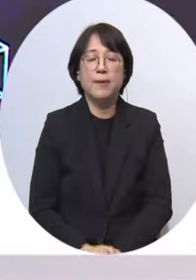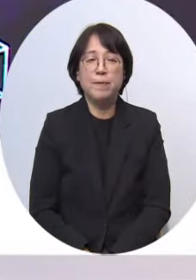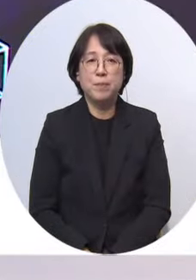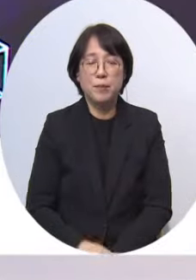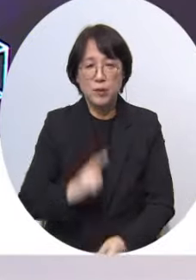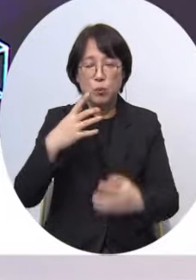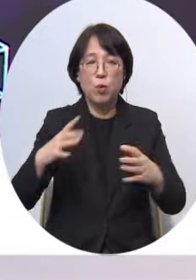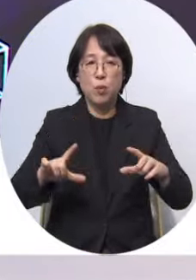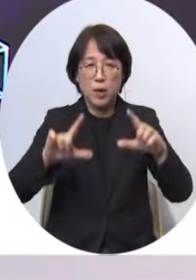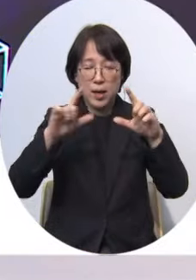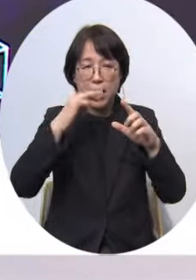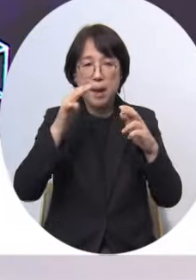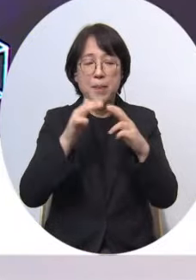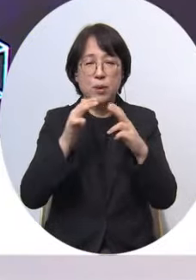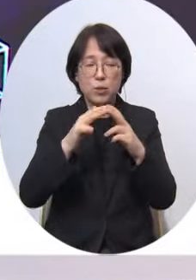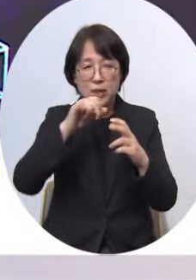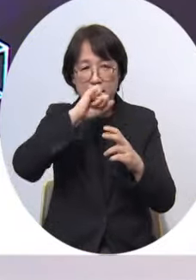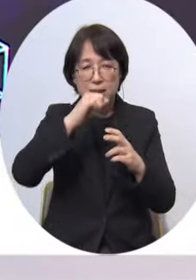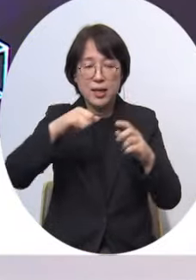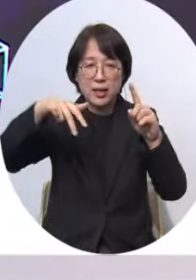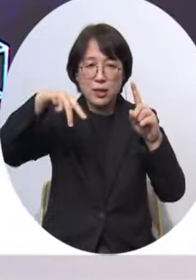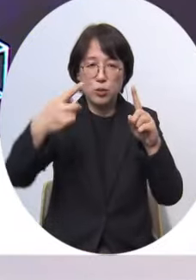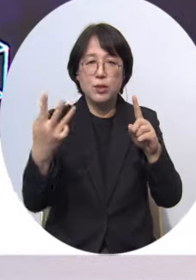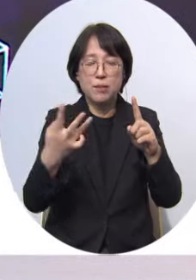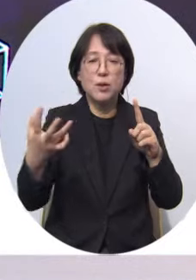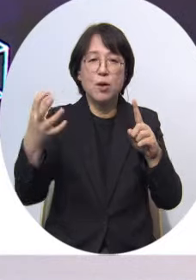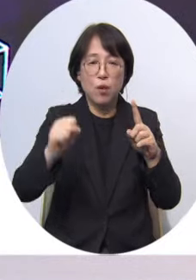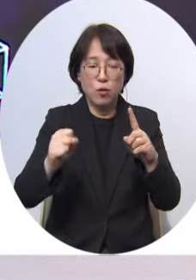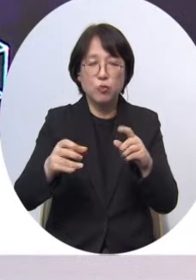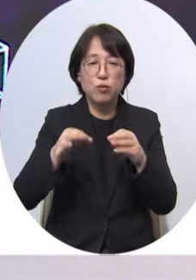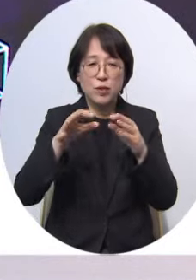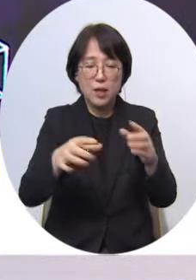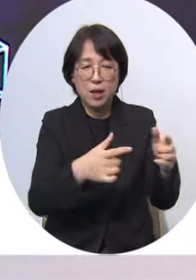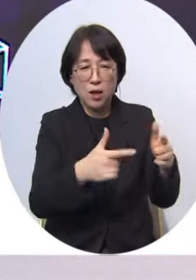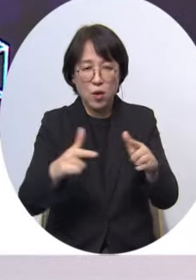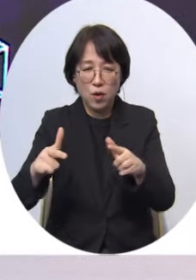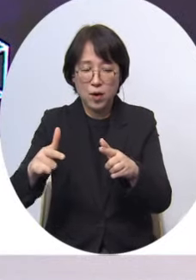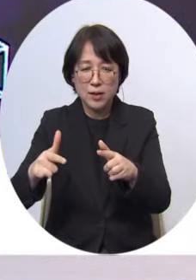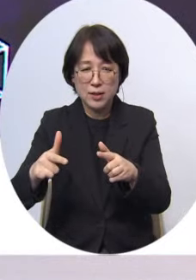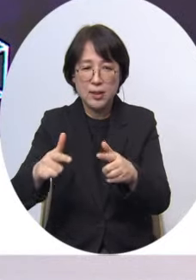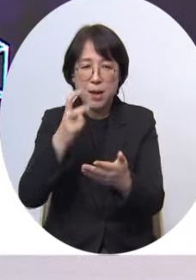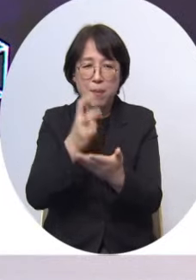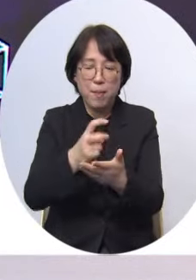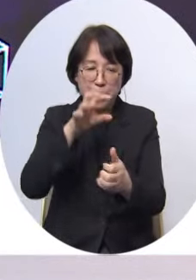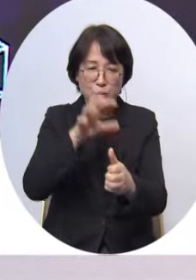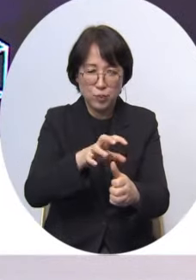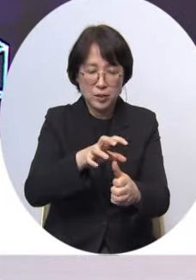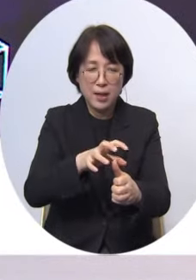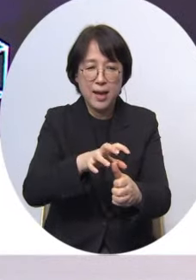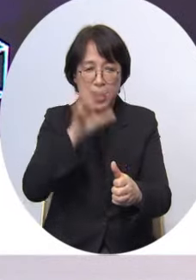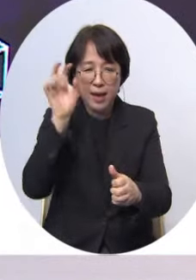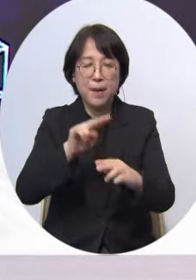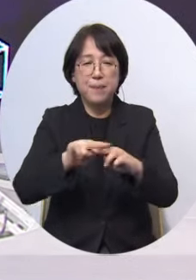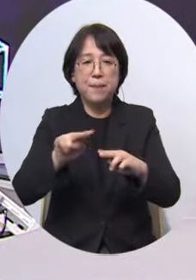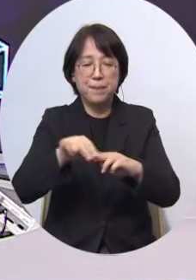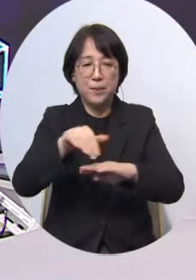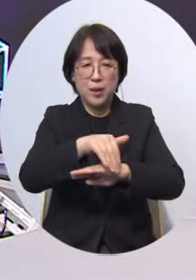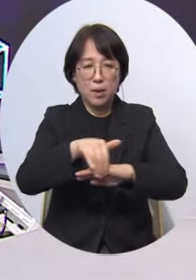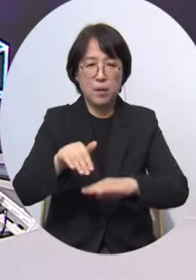정부는 올해 반도체 예산으로 1조 3천억 원을 투입하고 각종 규제도 과감하게 철폐하기로 했습니다. 김유리